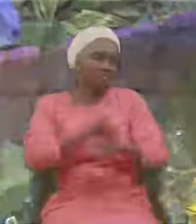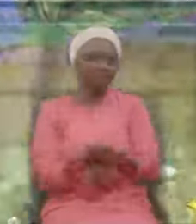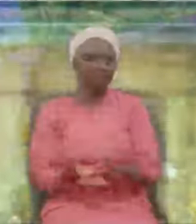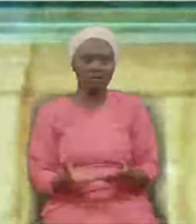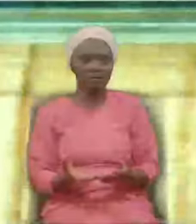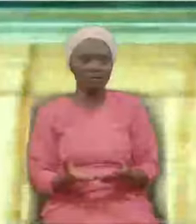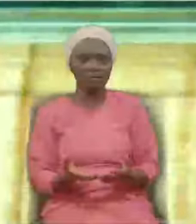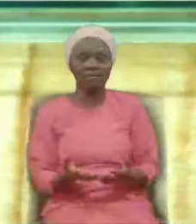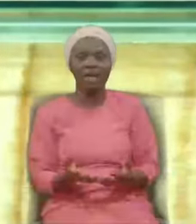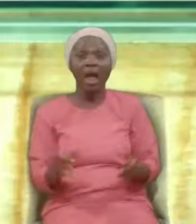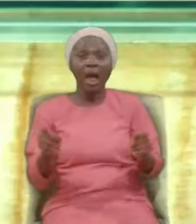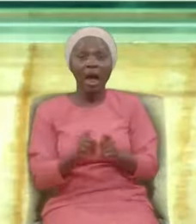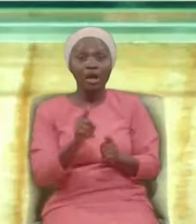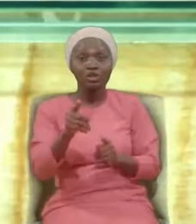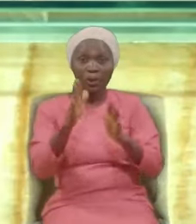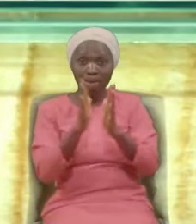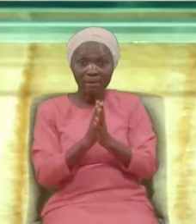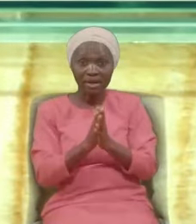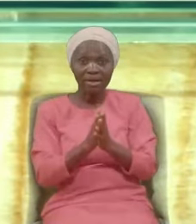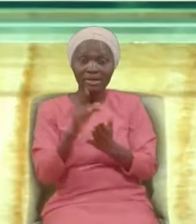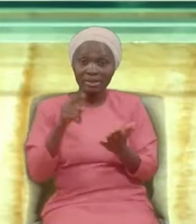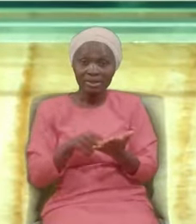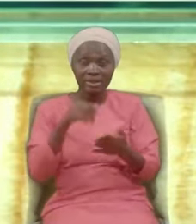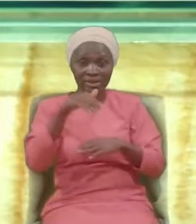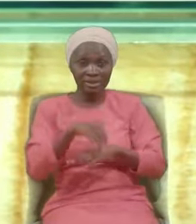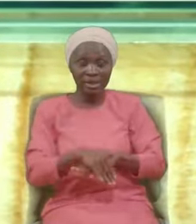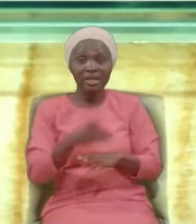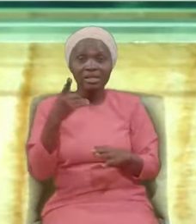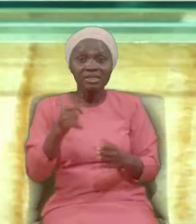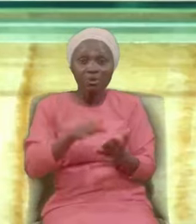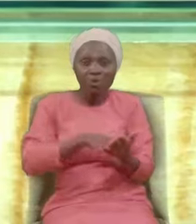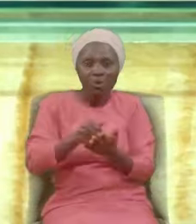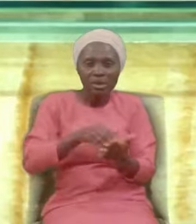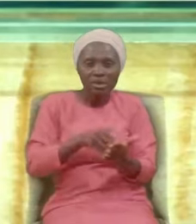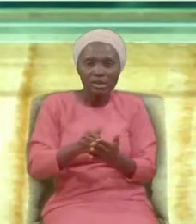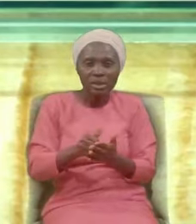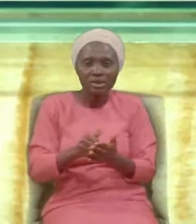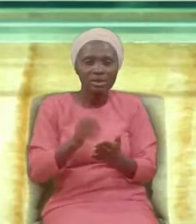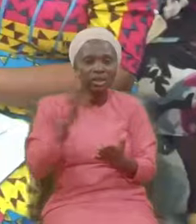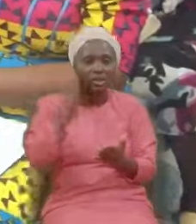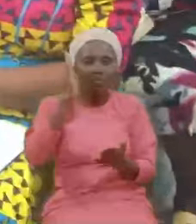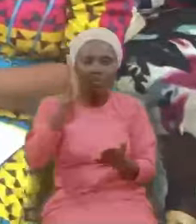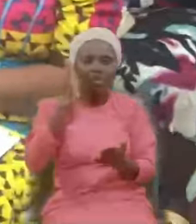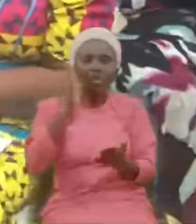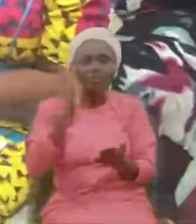La prière qui restaure la force. Quand vous priez ce soir, la faiblesse va céder.